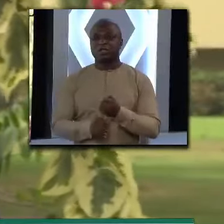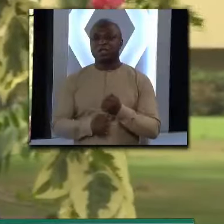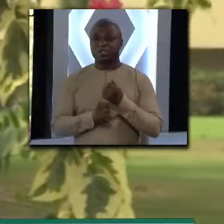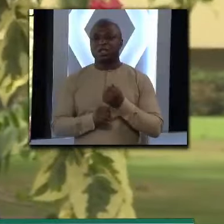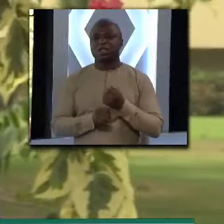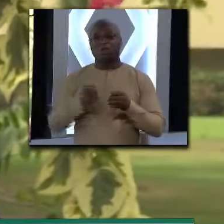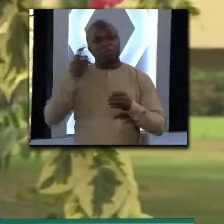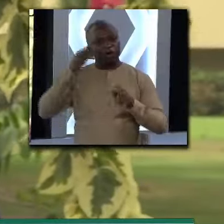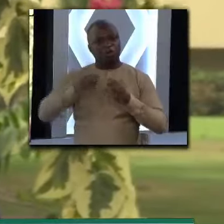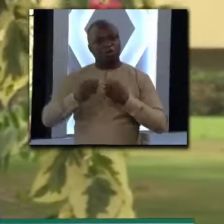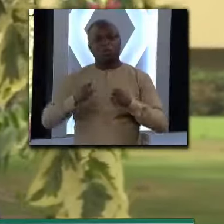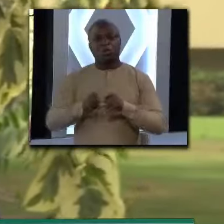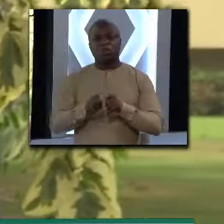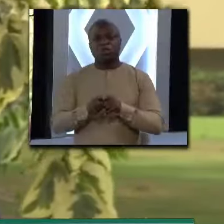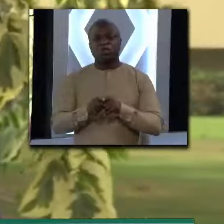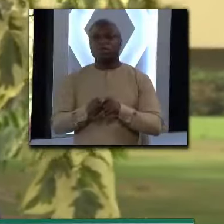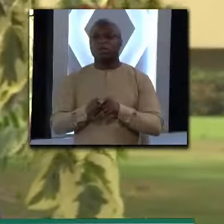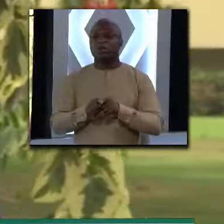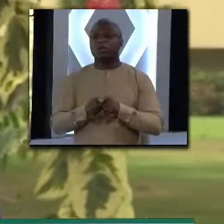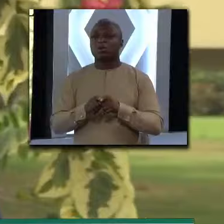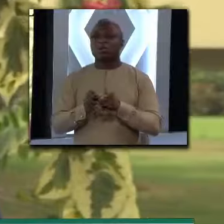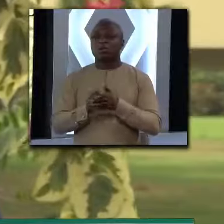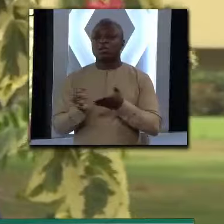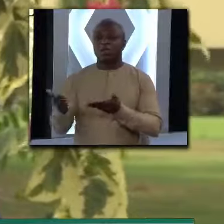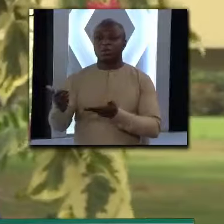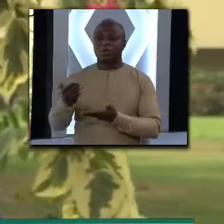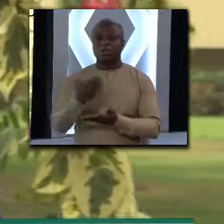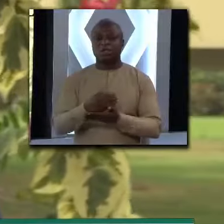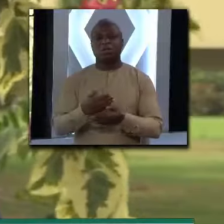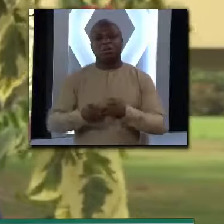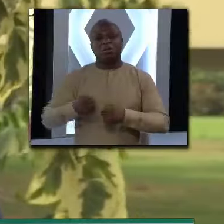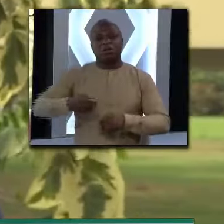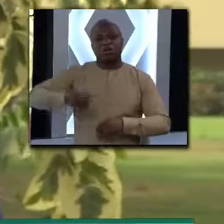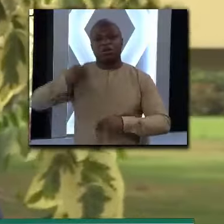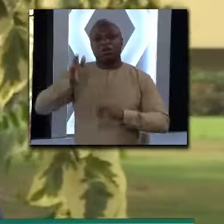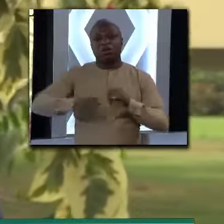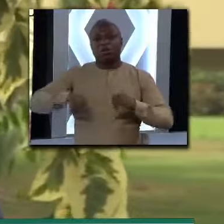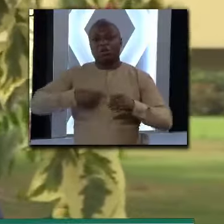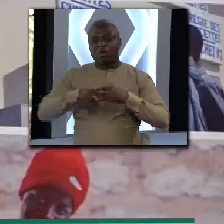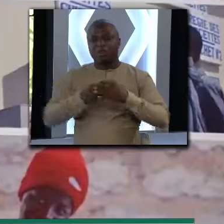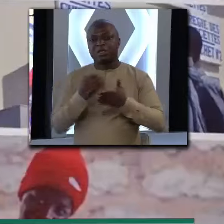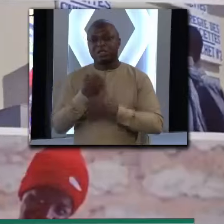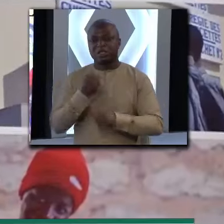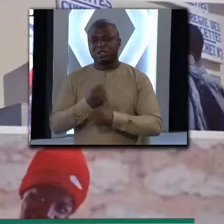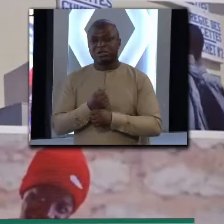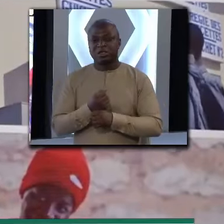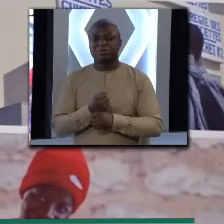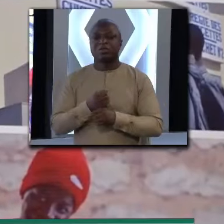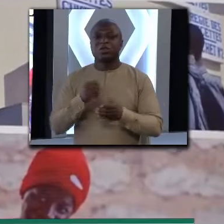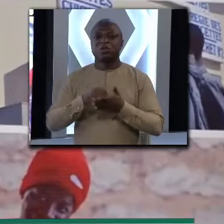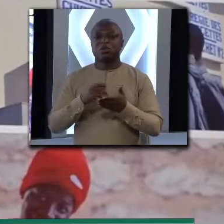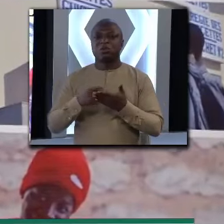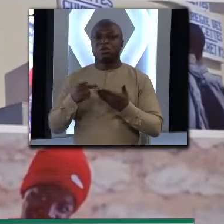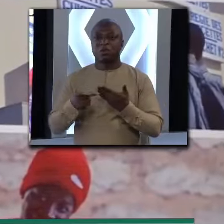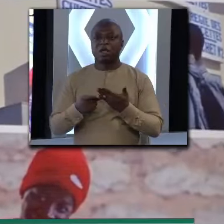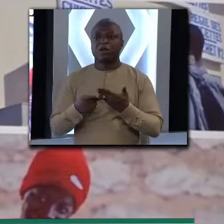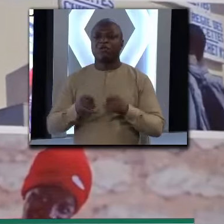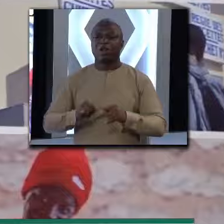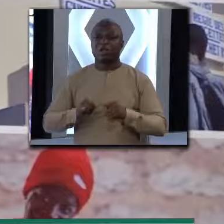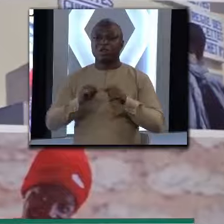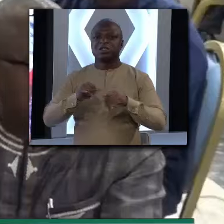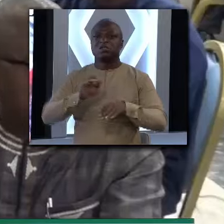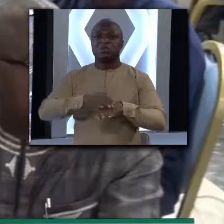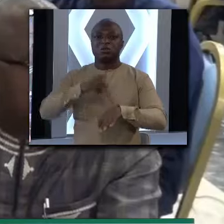a des communes qui ont maintenant des recettes plus élevées que lorsqu'on commençait nos activités. Le PRODEG 4 va s'étendre sur